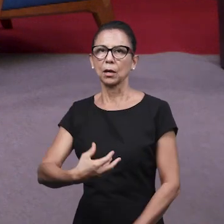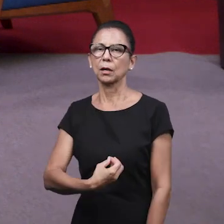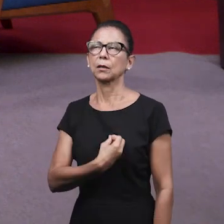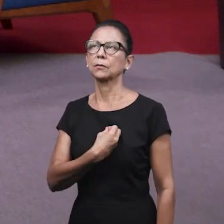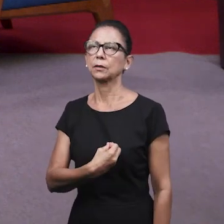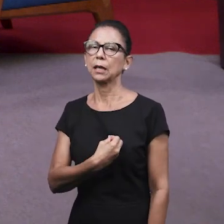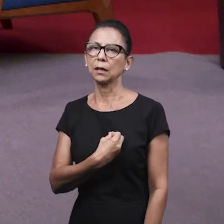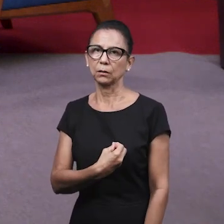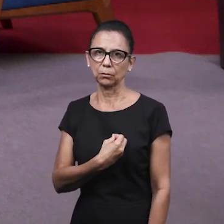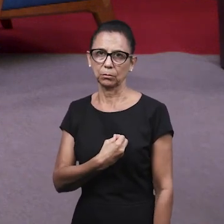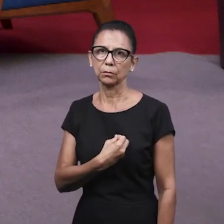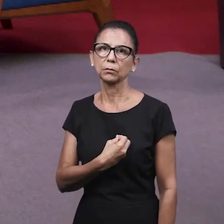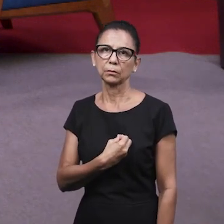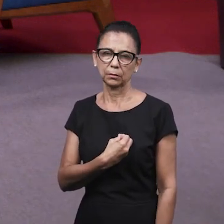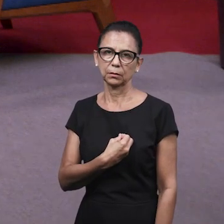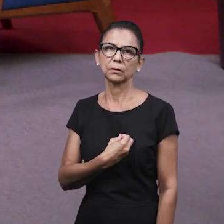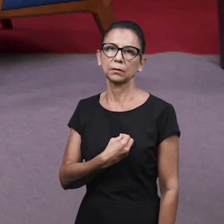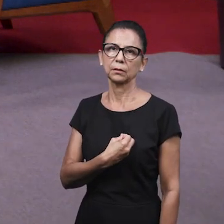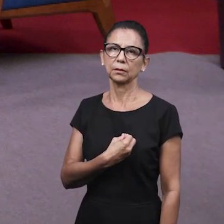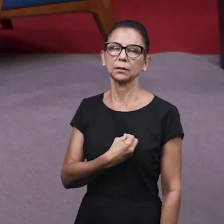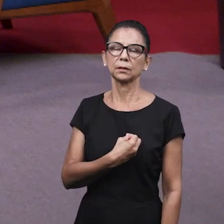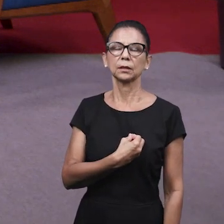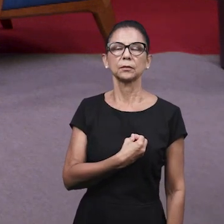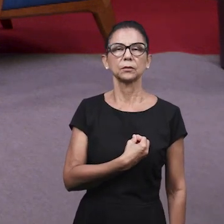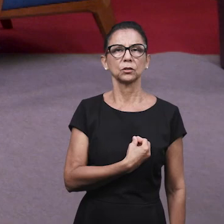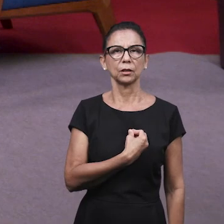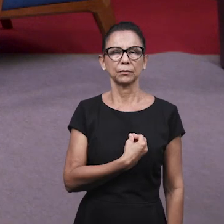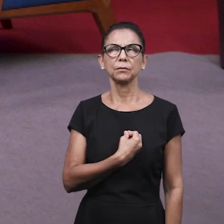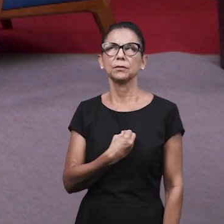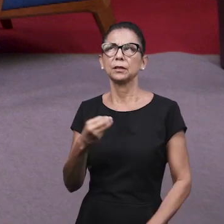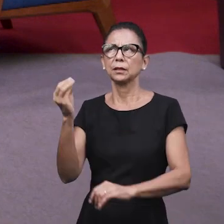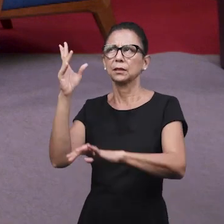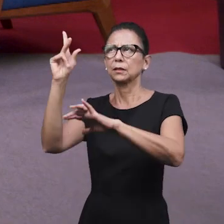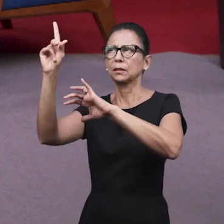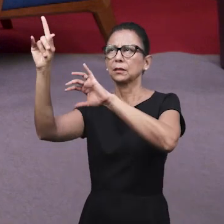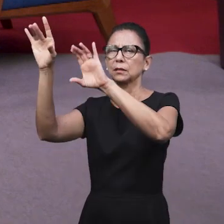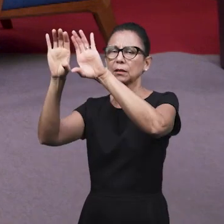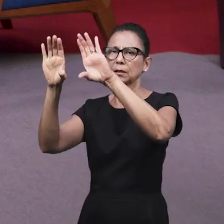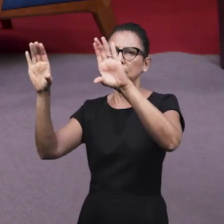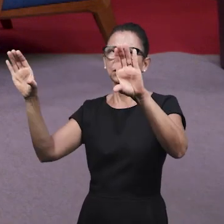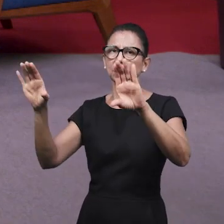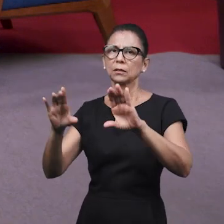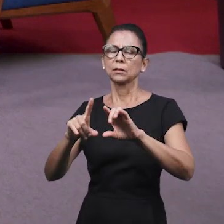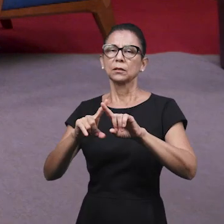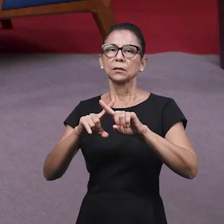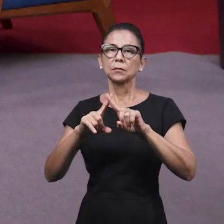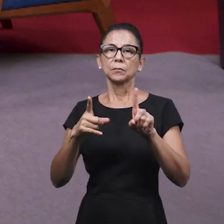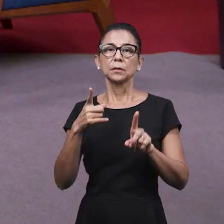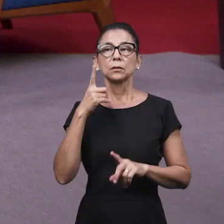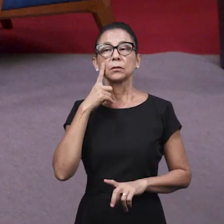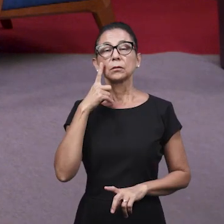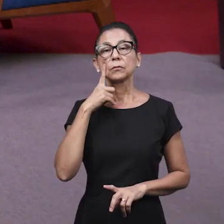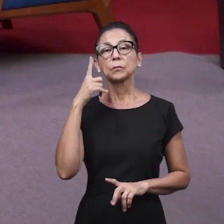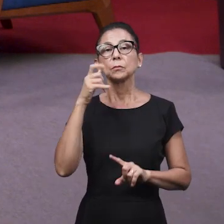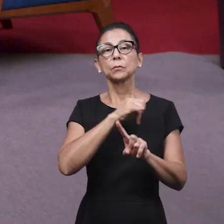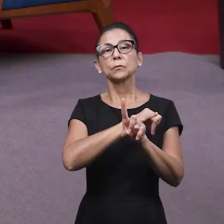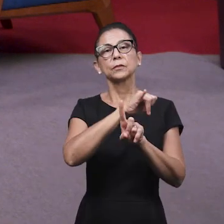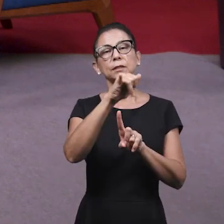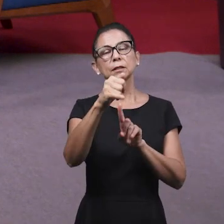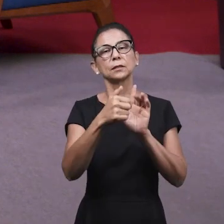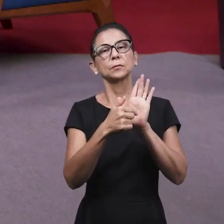il n'a pas été créé là. C'est une prophétie appointant pour la personne du Seigneur Jésus.